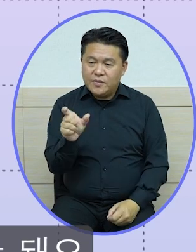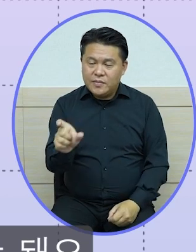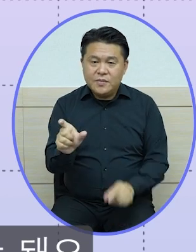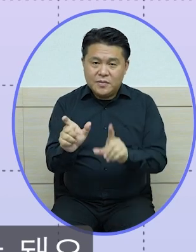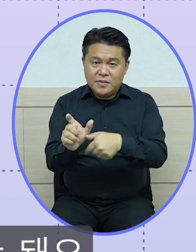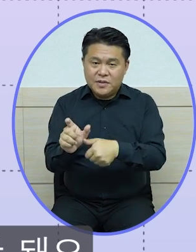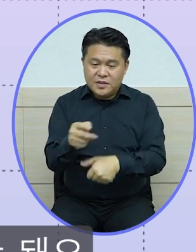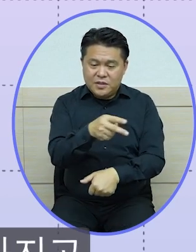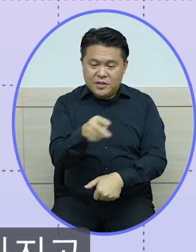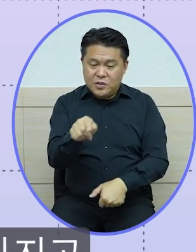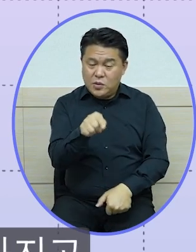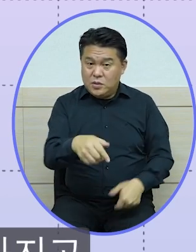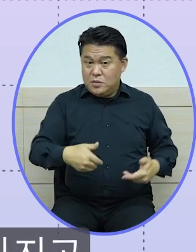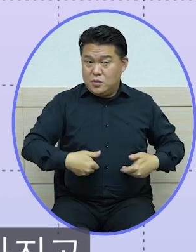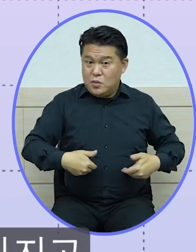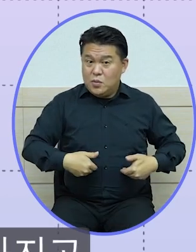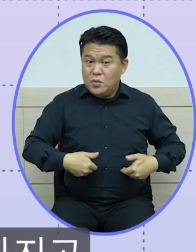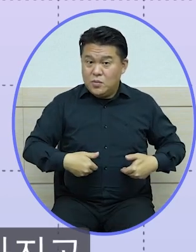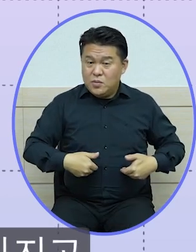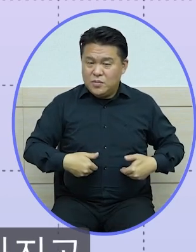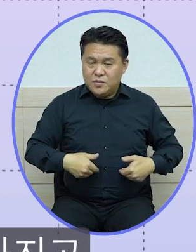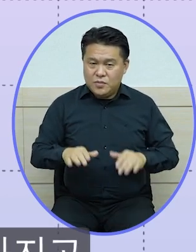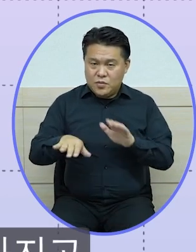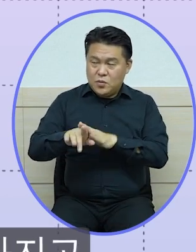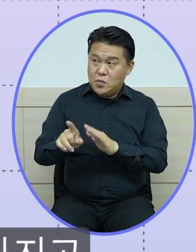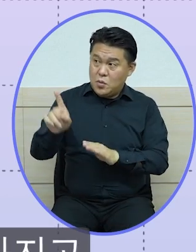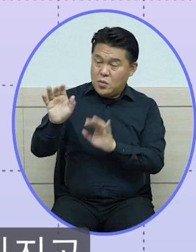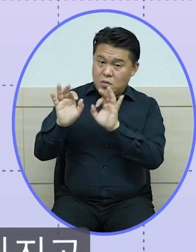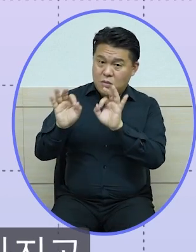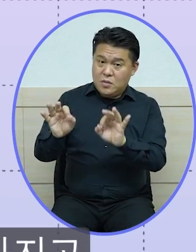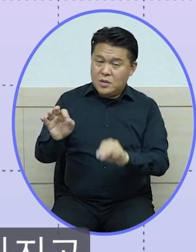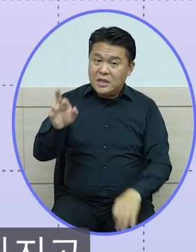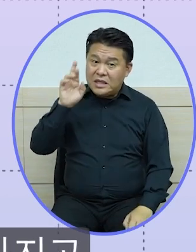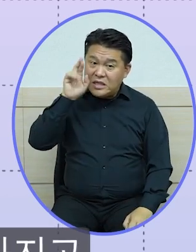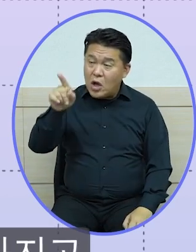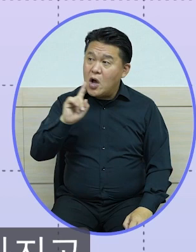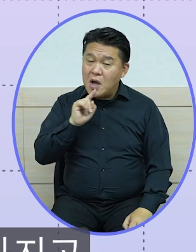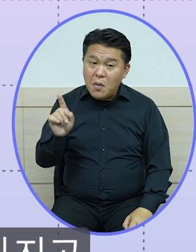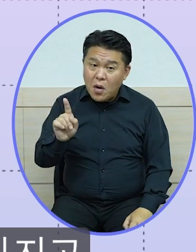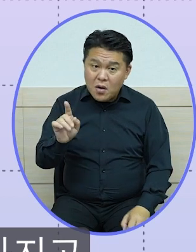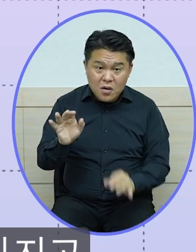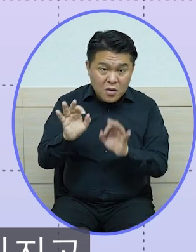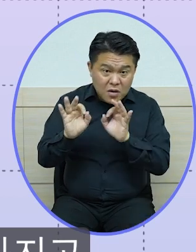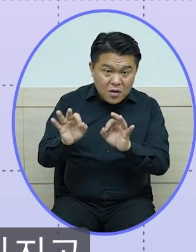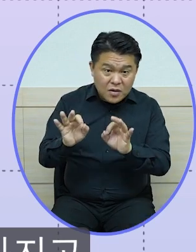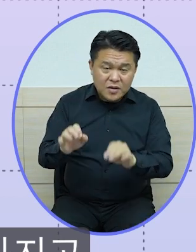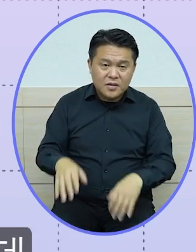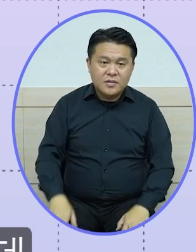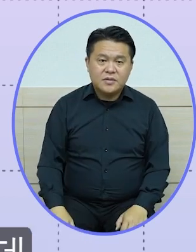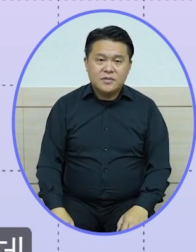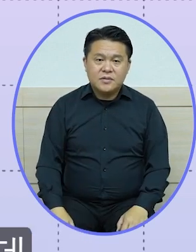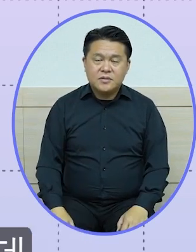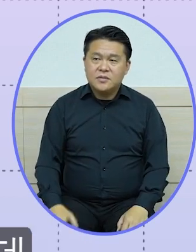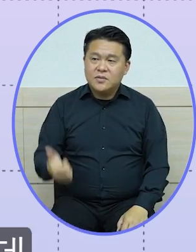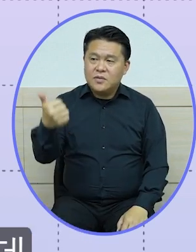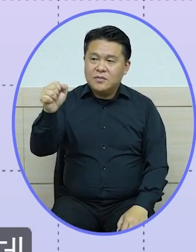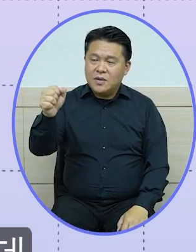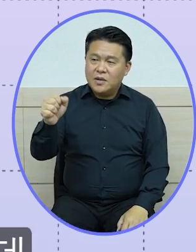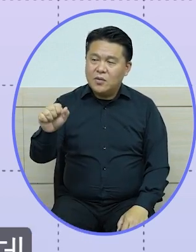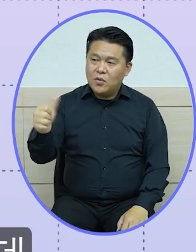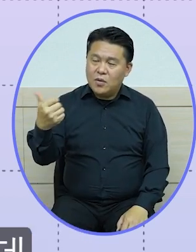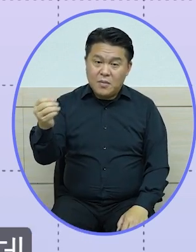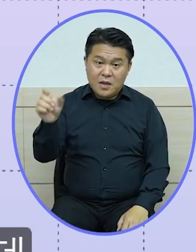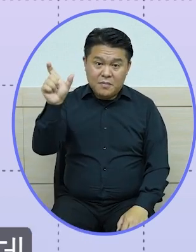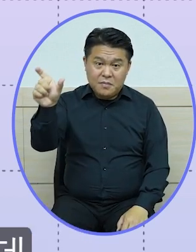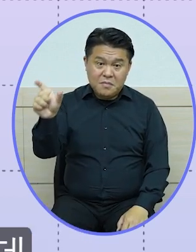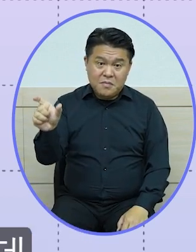숫자를 입력을 해주셔야 돼요. 지금 오른쪽 위에 보시면은 틀린 입력이라고 해가지고 50만 원 또는